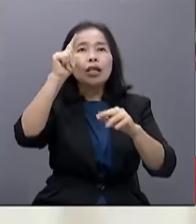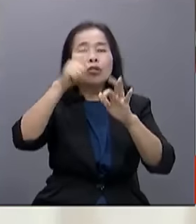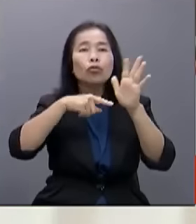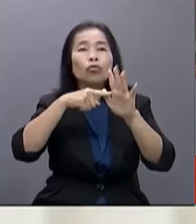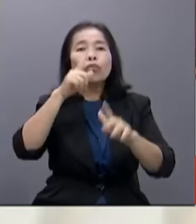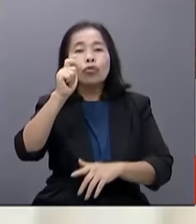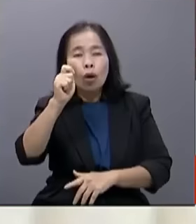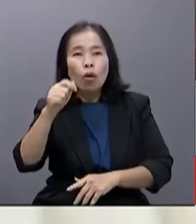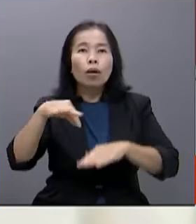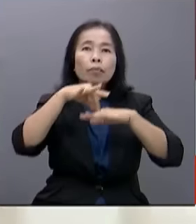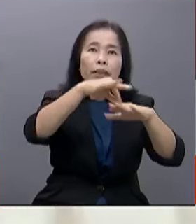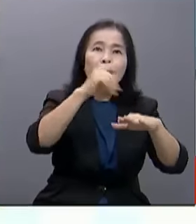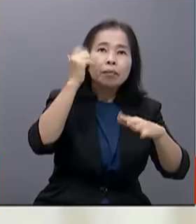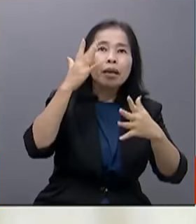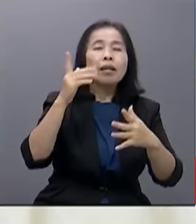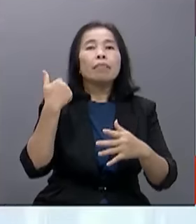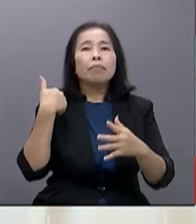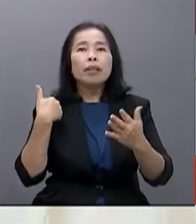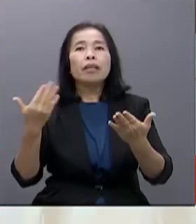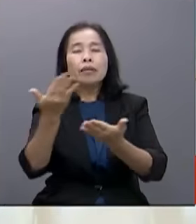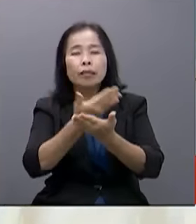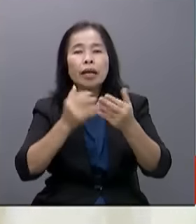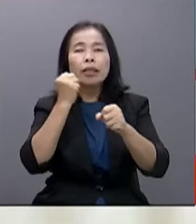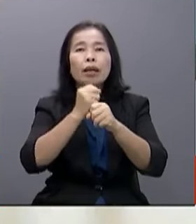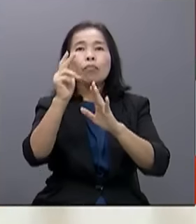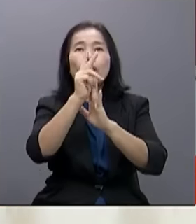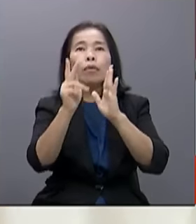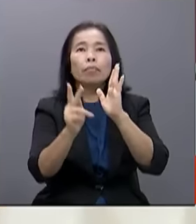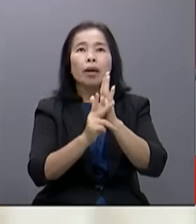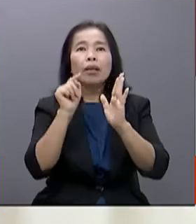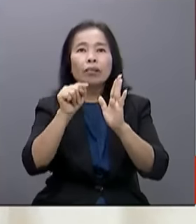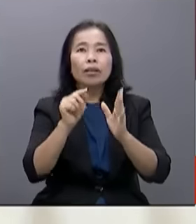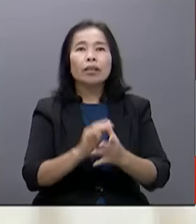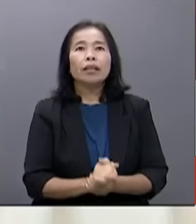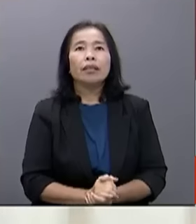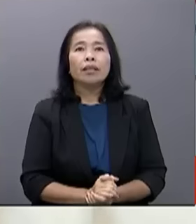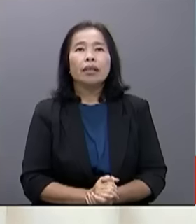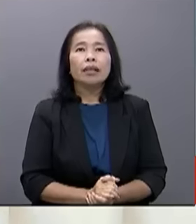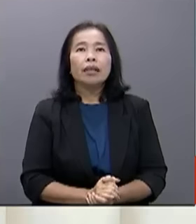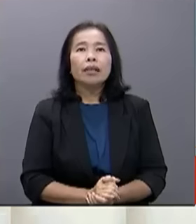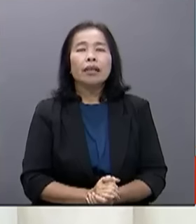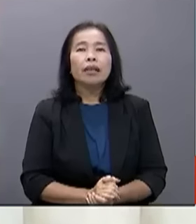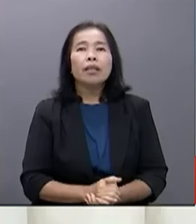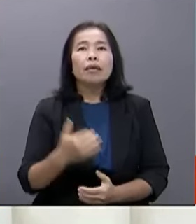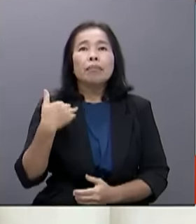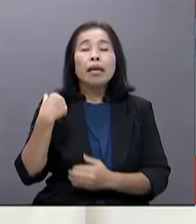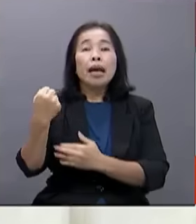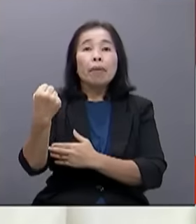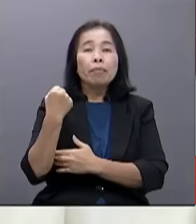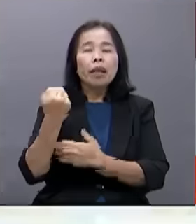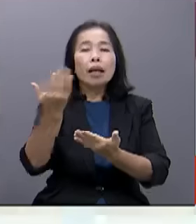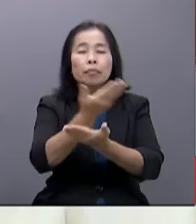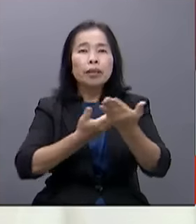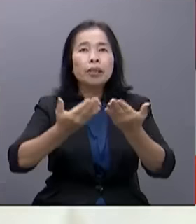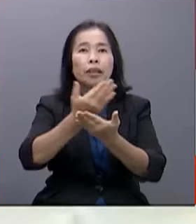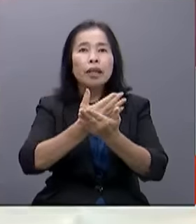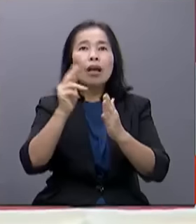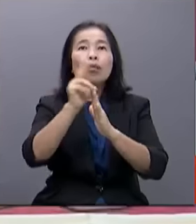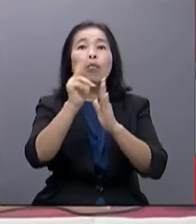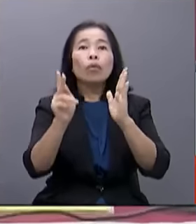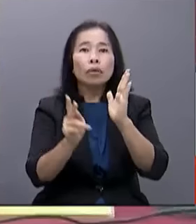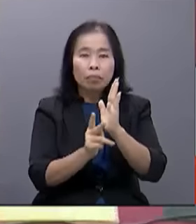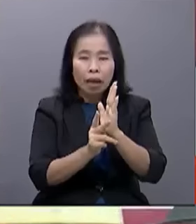วินิจฉัยข้อกฎหมายโดยเด็ดขาด อ ำนาจการวินิจฉัยข้อกฎหมายโดยเด็ดขาดเป็นอำ